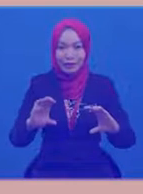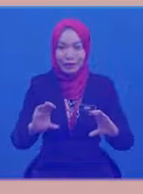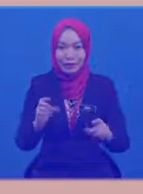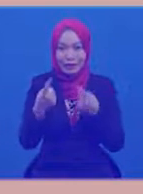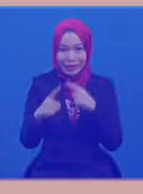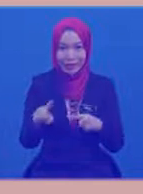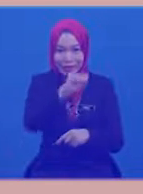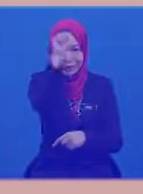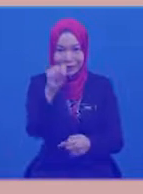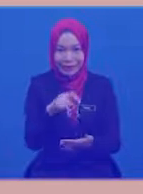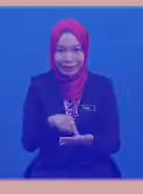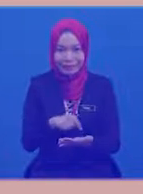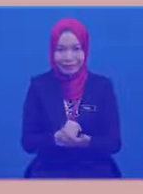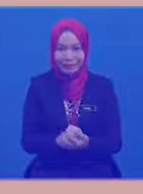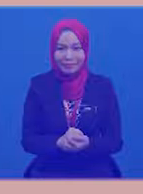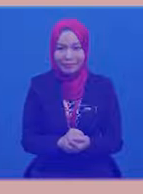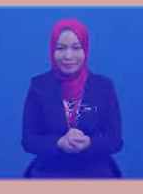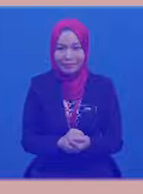tersebut.